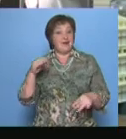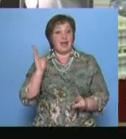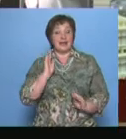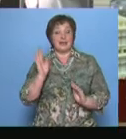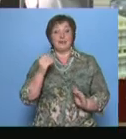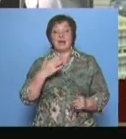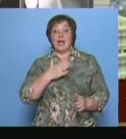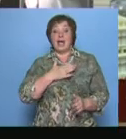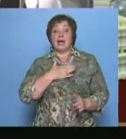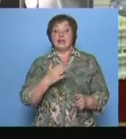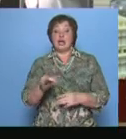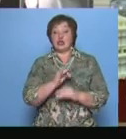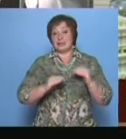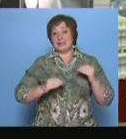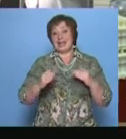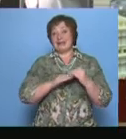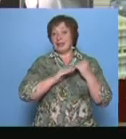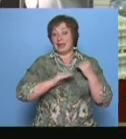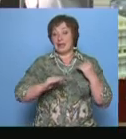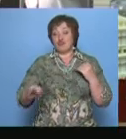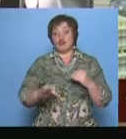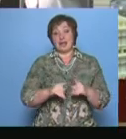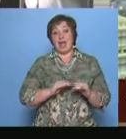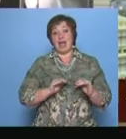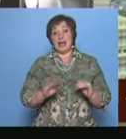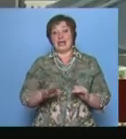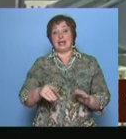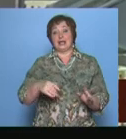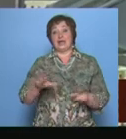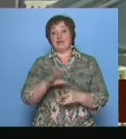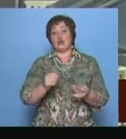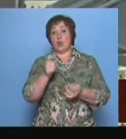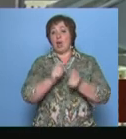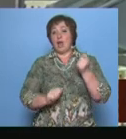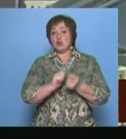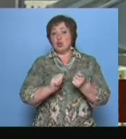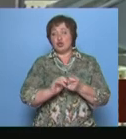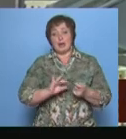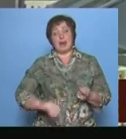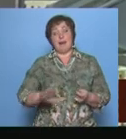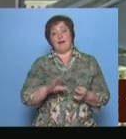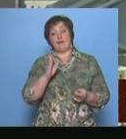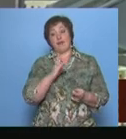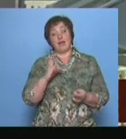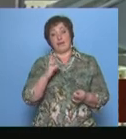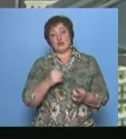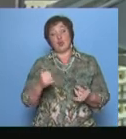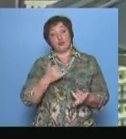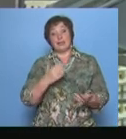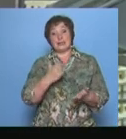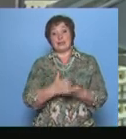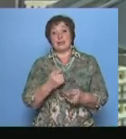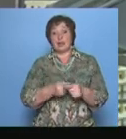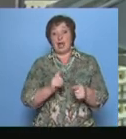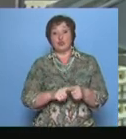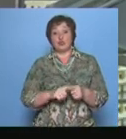сыры идут в Екатеринбург, Челябинск, Пермь. Ну, в отдел продаж звонки поступают, потому что отдел